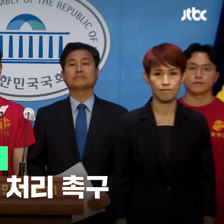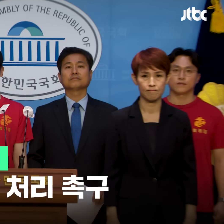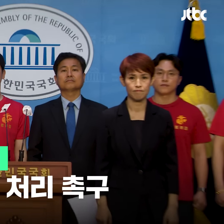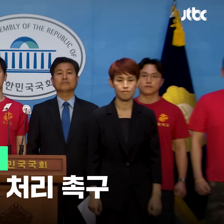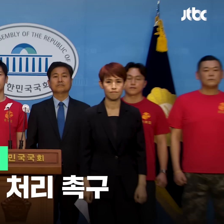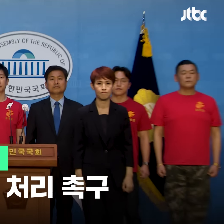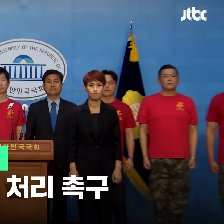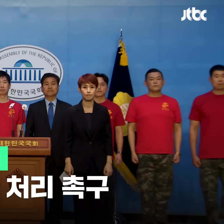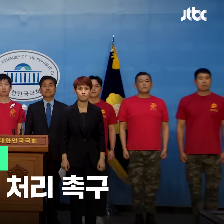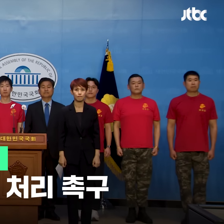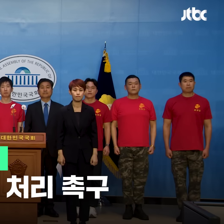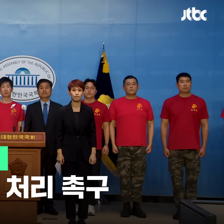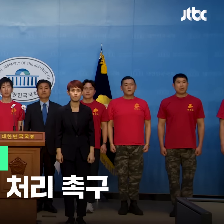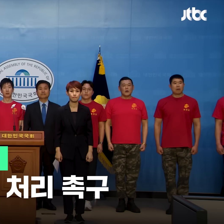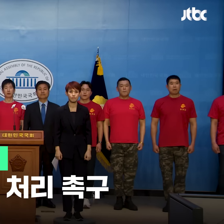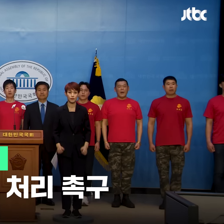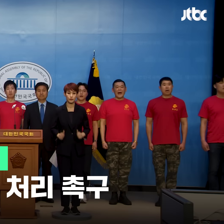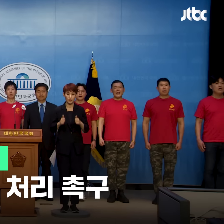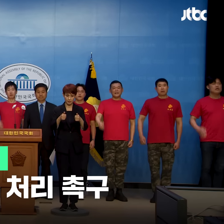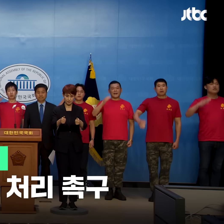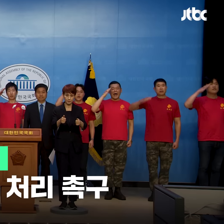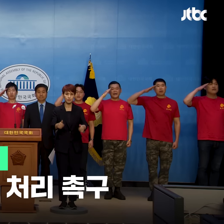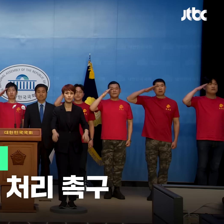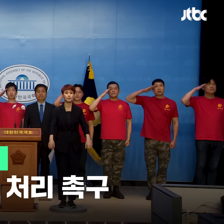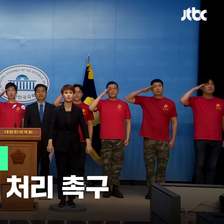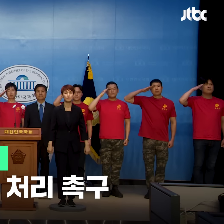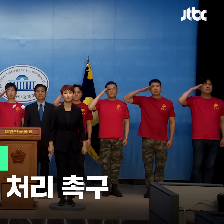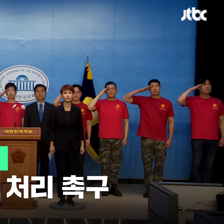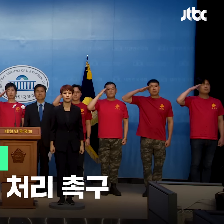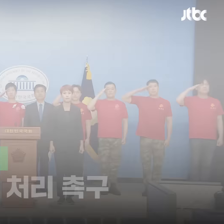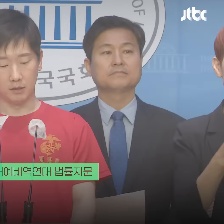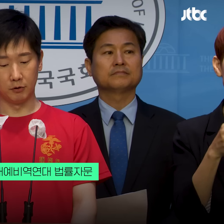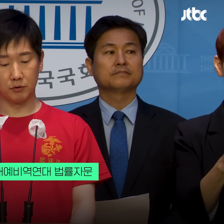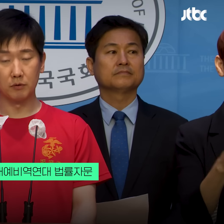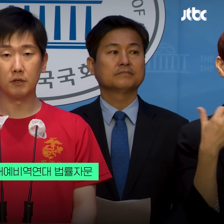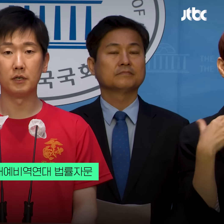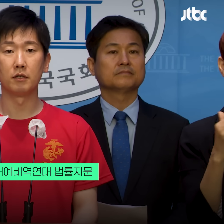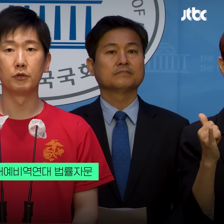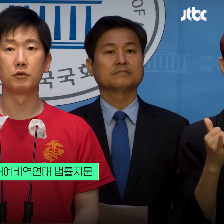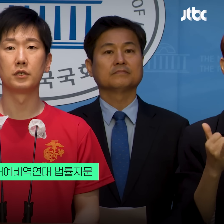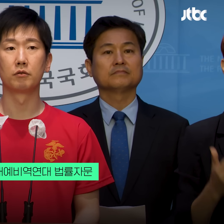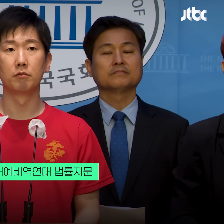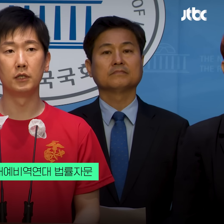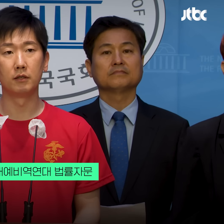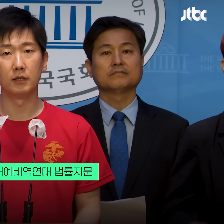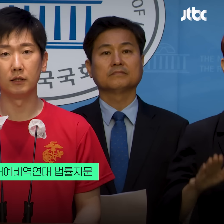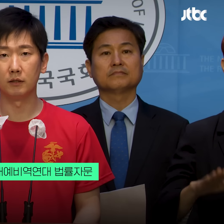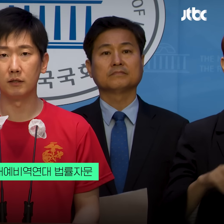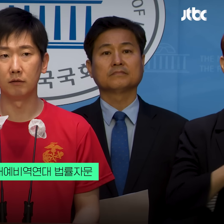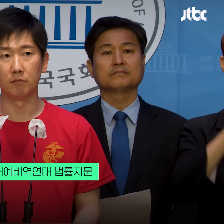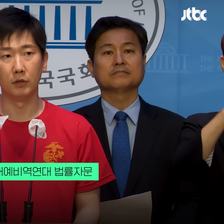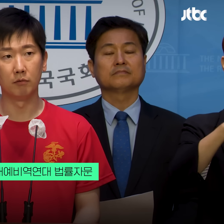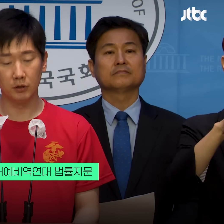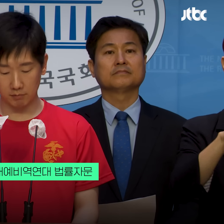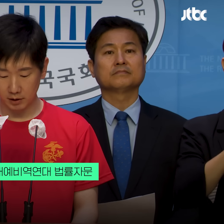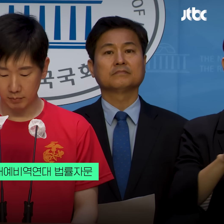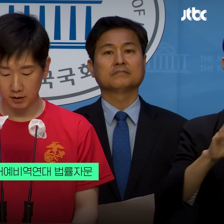총원 차렷! 경례! 필승! 이번 총선에서 보여주신 국민들의